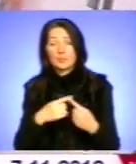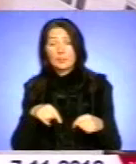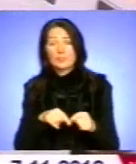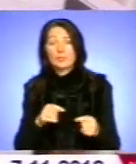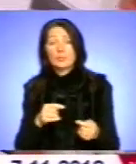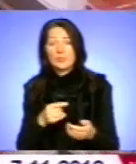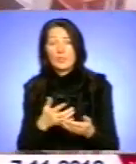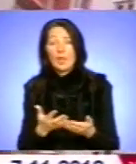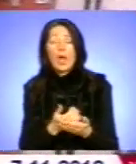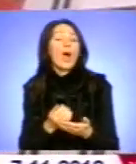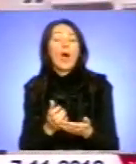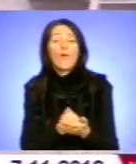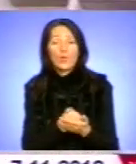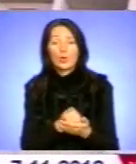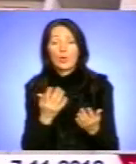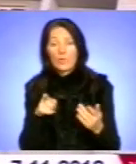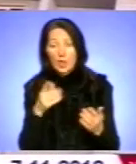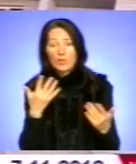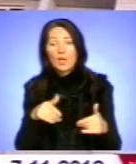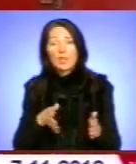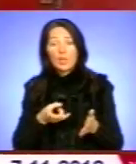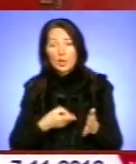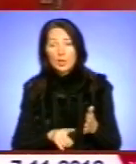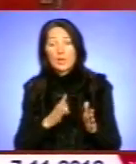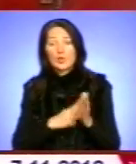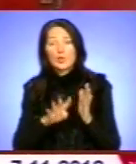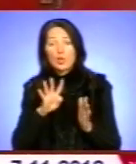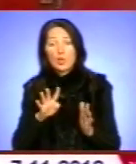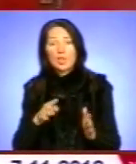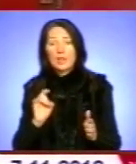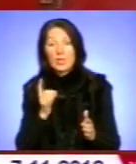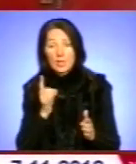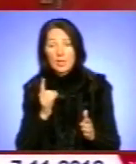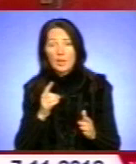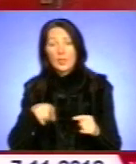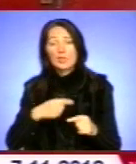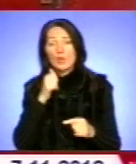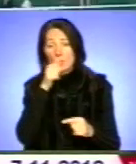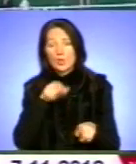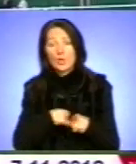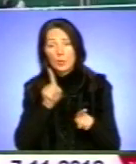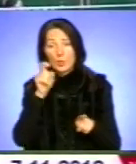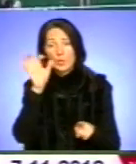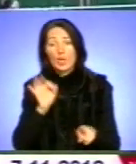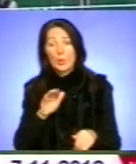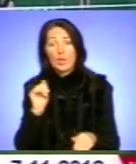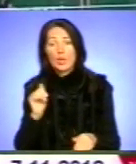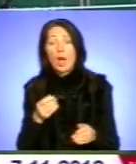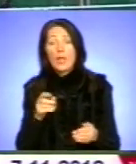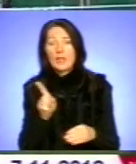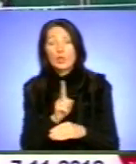народилося 94 дитини. На наступний рік при 100% фінансуванні, каже Андрій Козак, Тернопільщина отримає кошти на 65